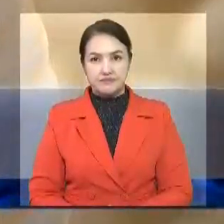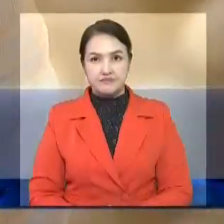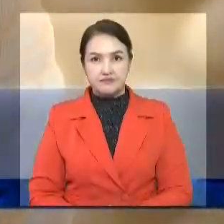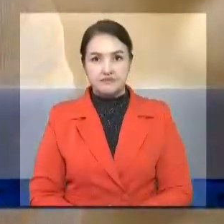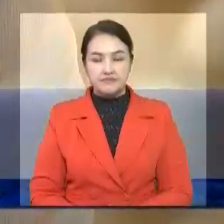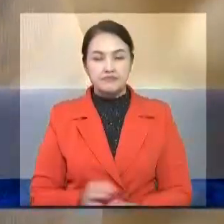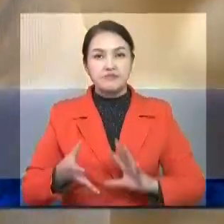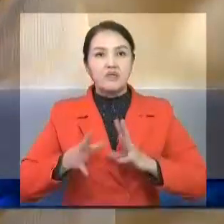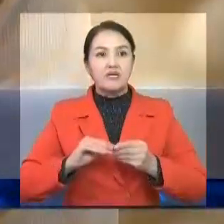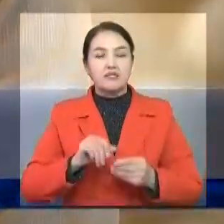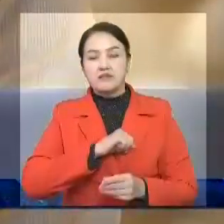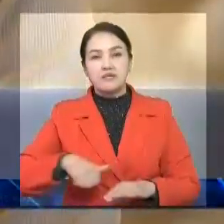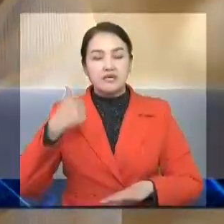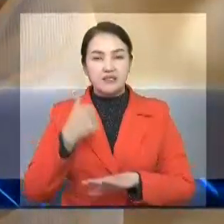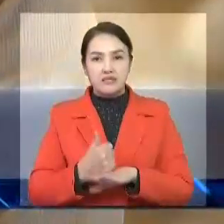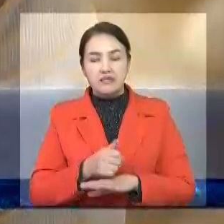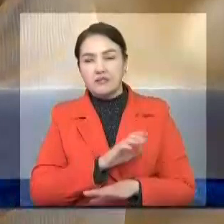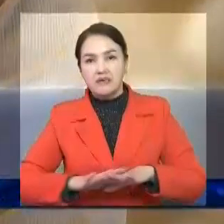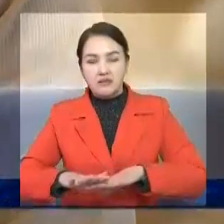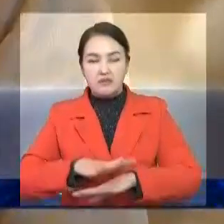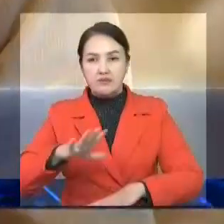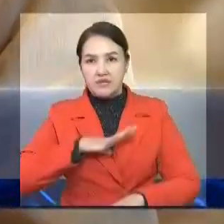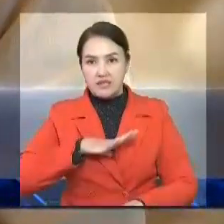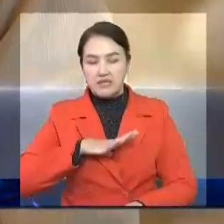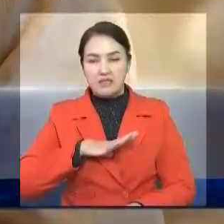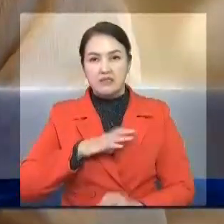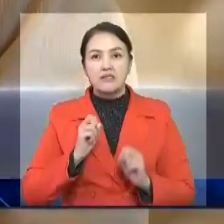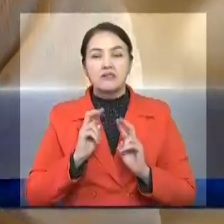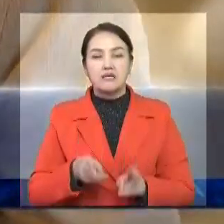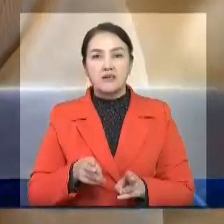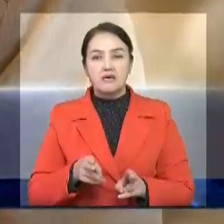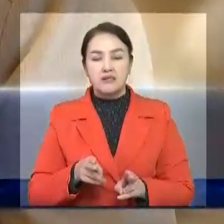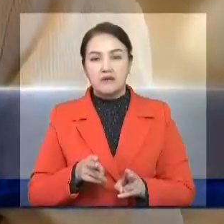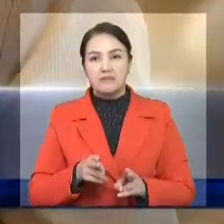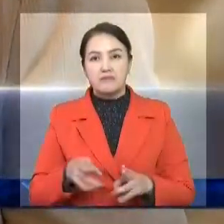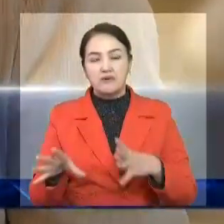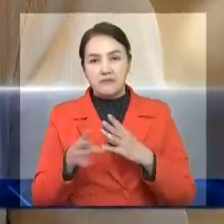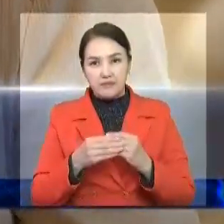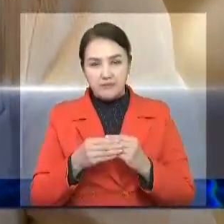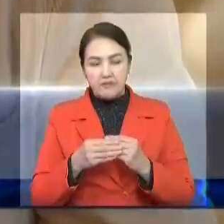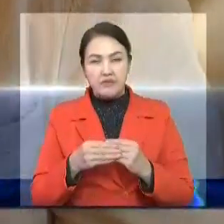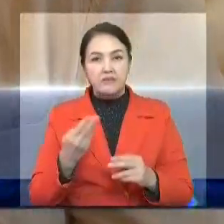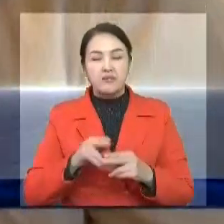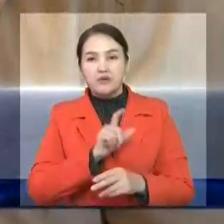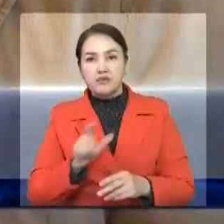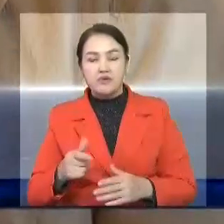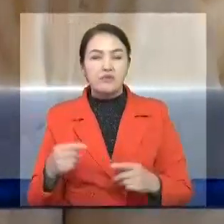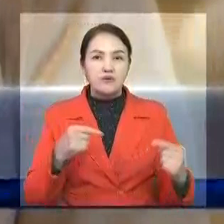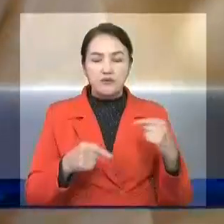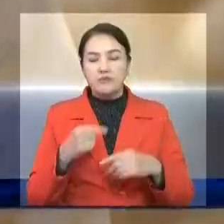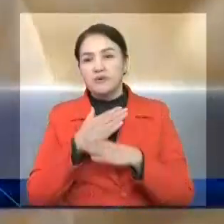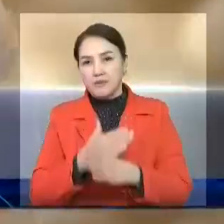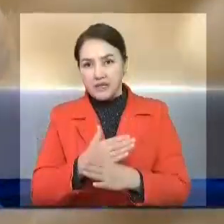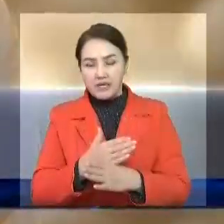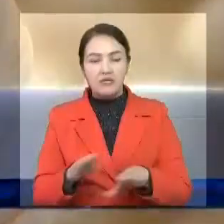помощь. А так в целом самое главное, чтобы народ был, как объяснить, сплочен, потому что люди только людям помогают.